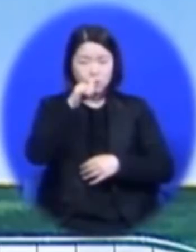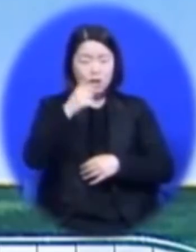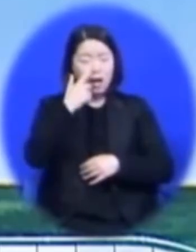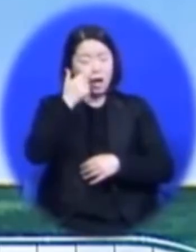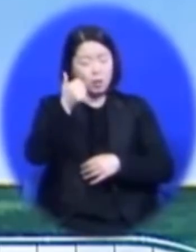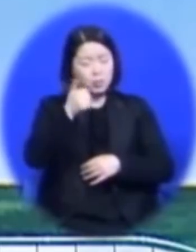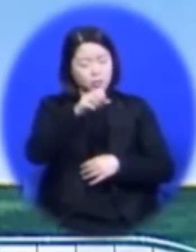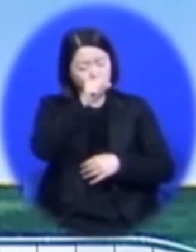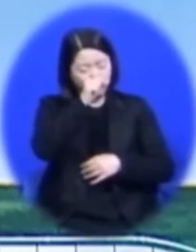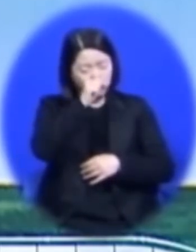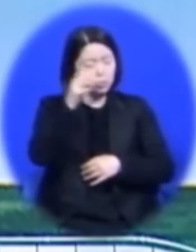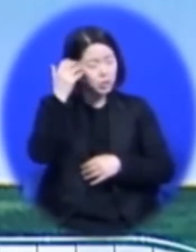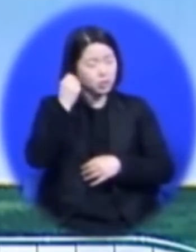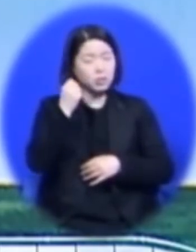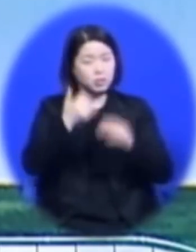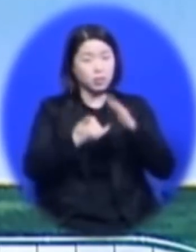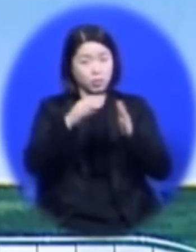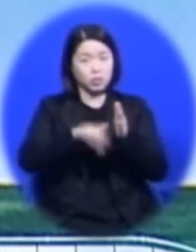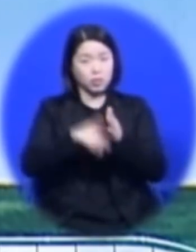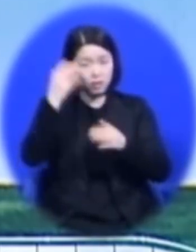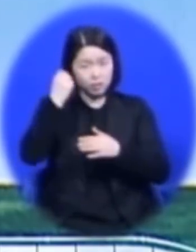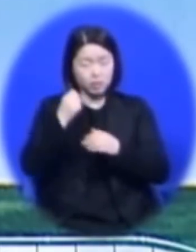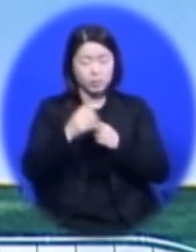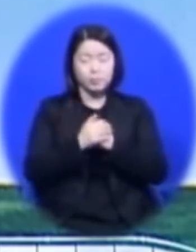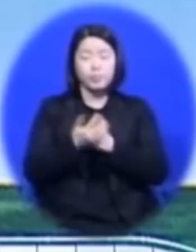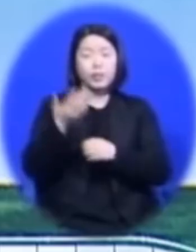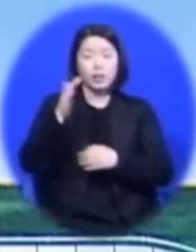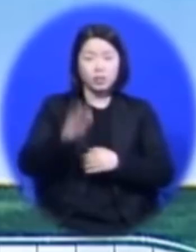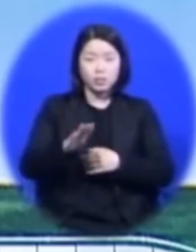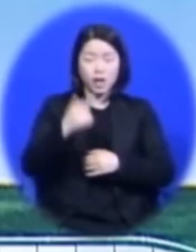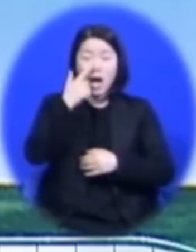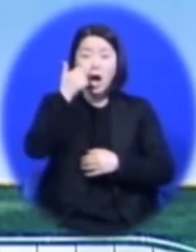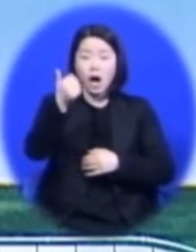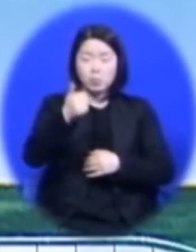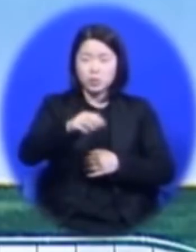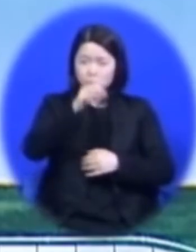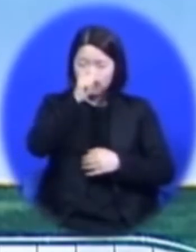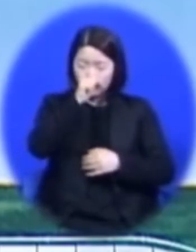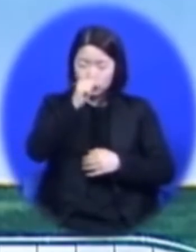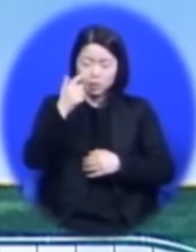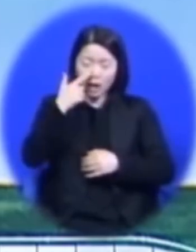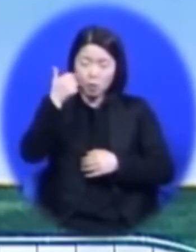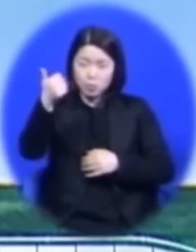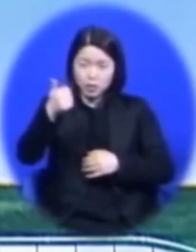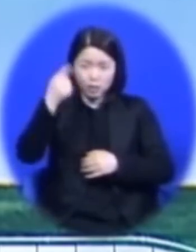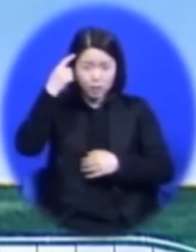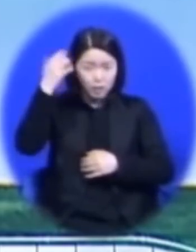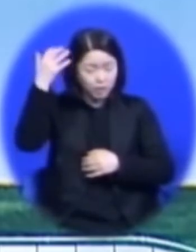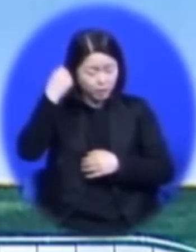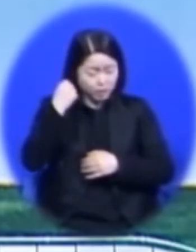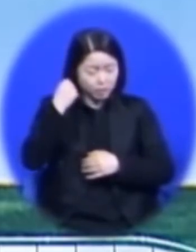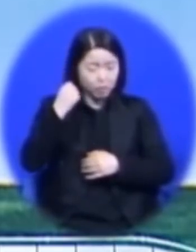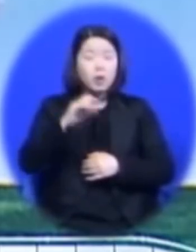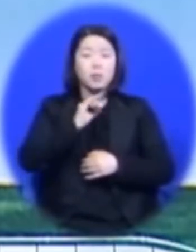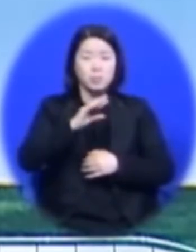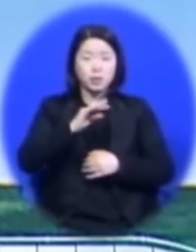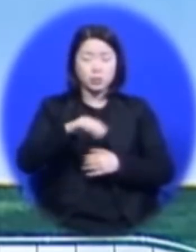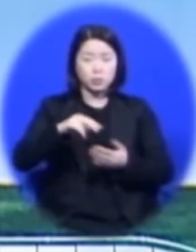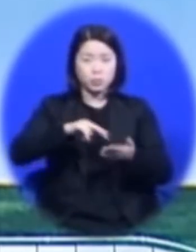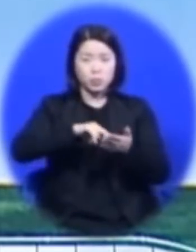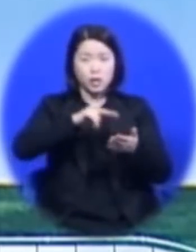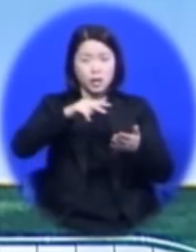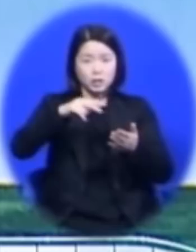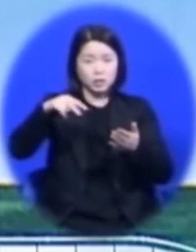었어 어딜 때 기억이 그러나 아버지가 좋으신 아버지 없다느니 기억만으로 탕자의 인생이